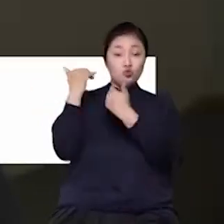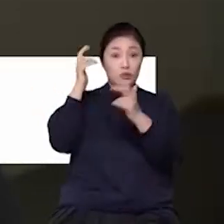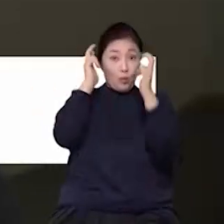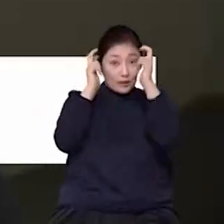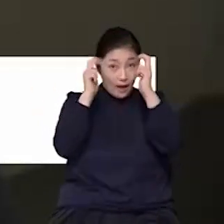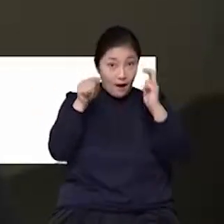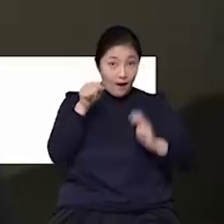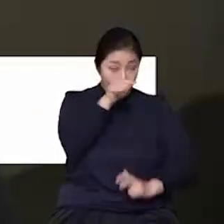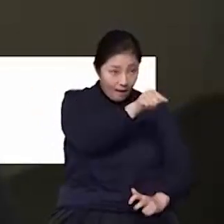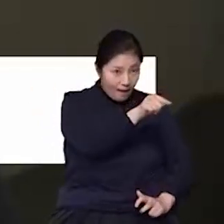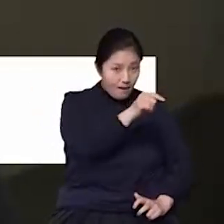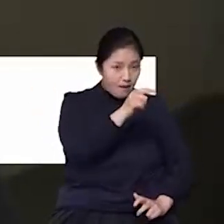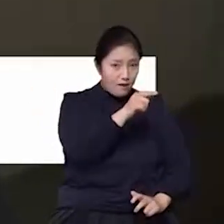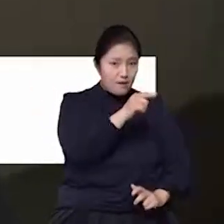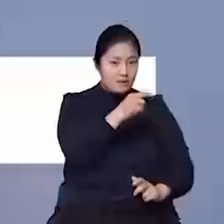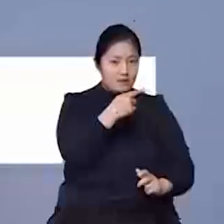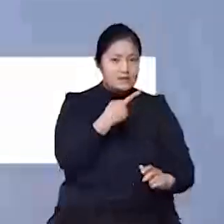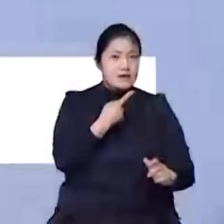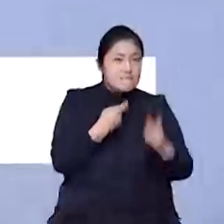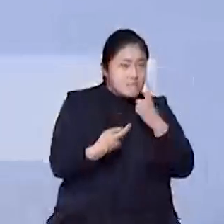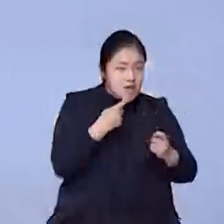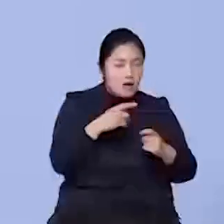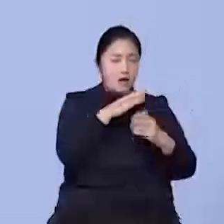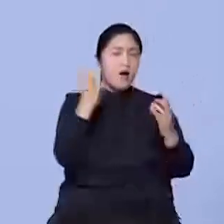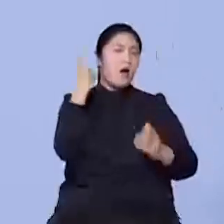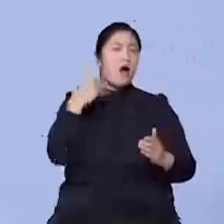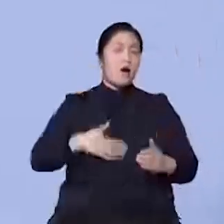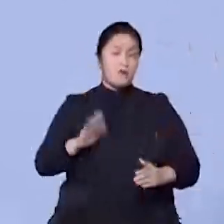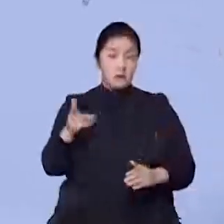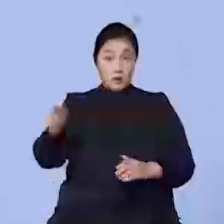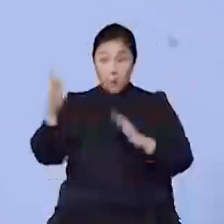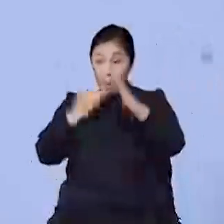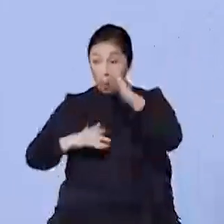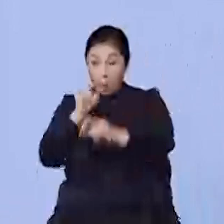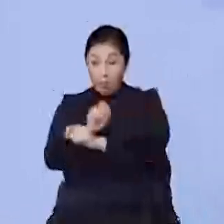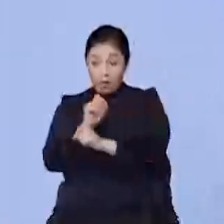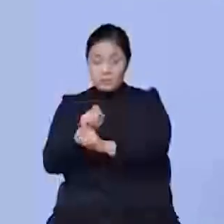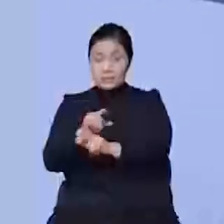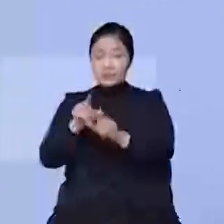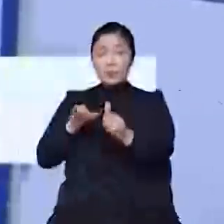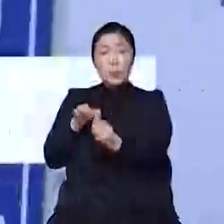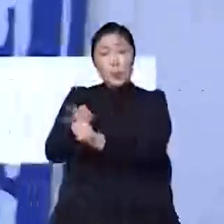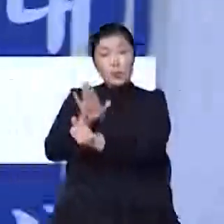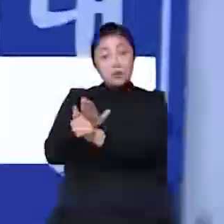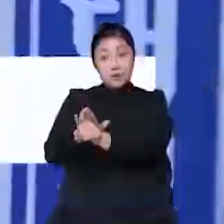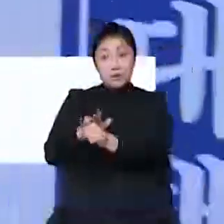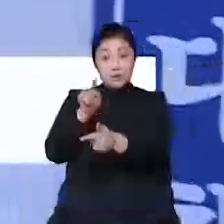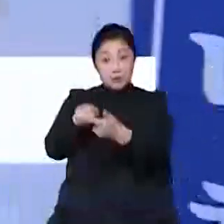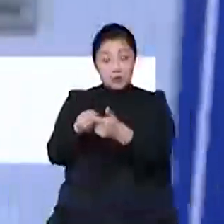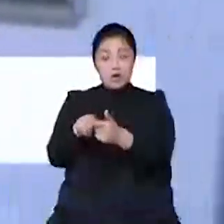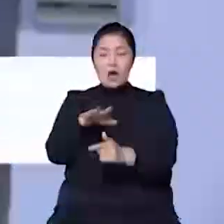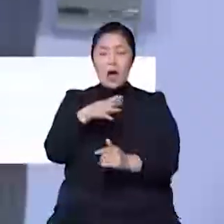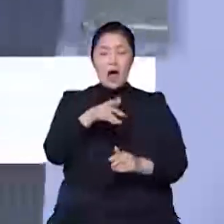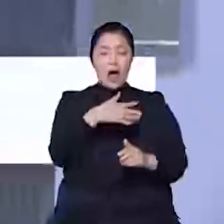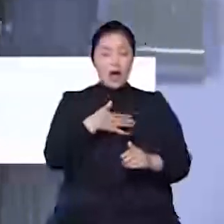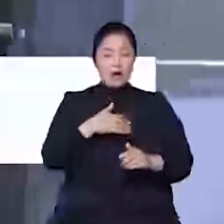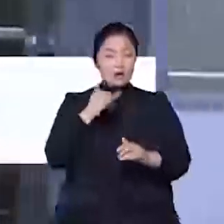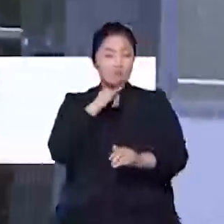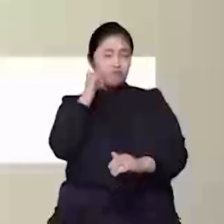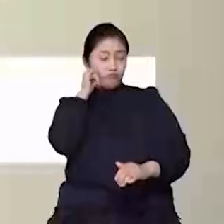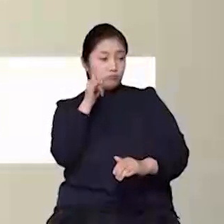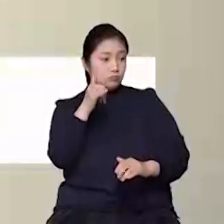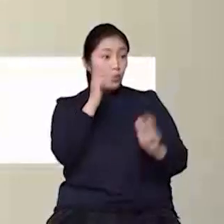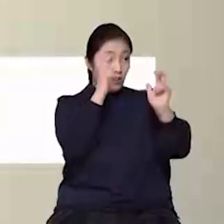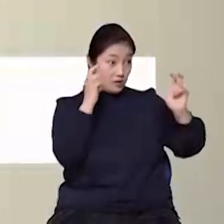해가지고 협박했던 부분. 오히려 이 공무원은 보조금 사업이 있다는 사실을 민원인에게 알려준